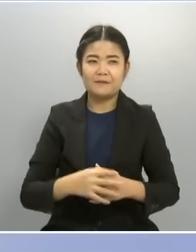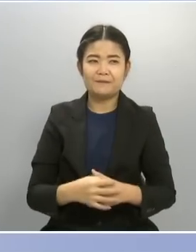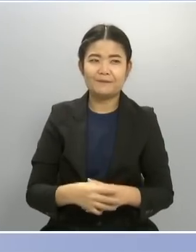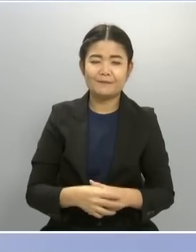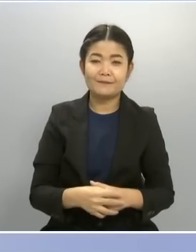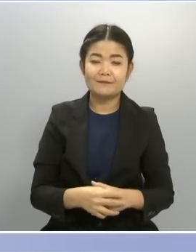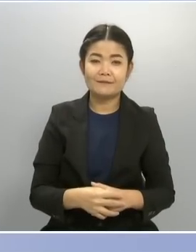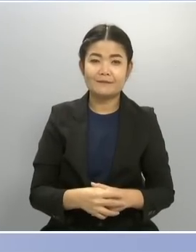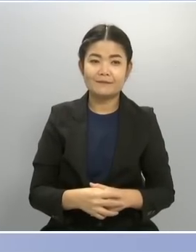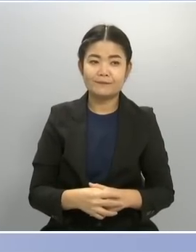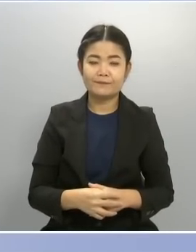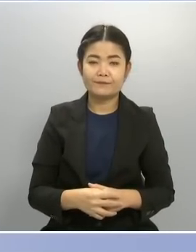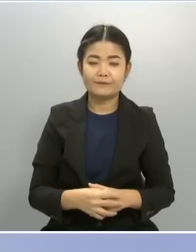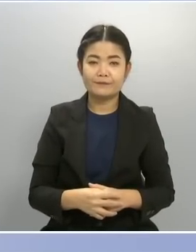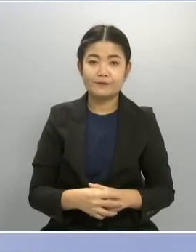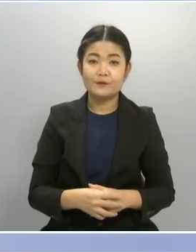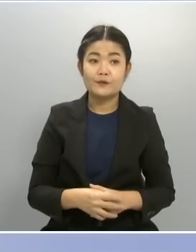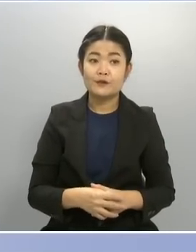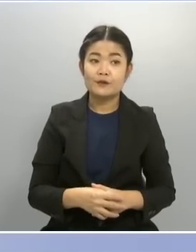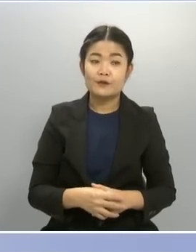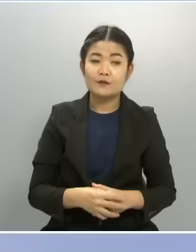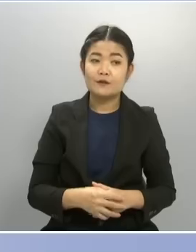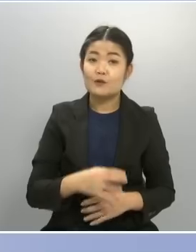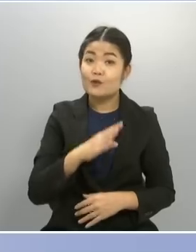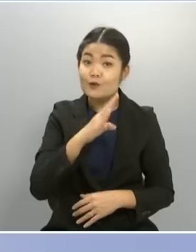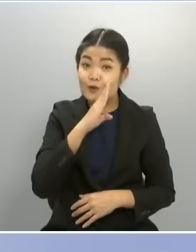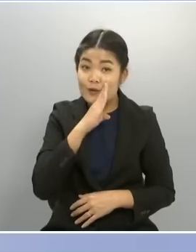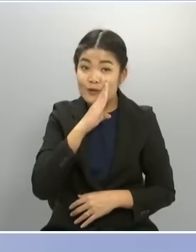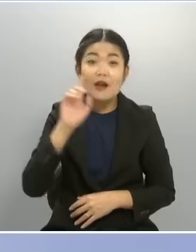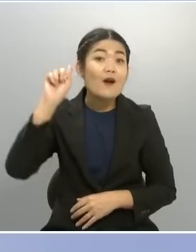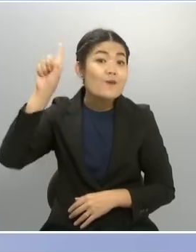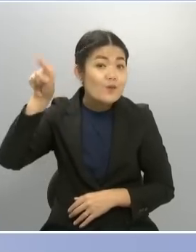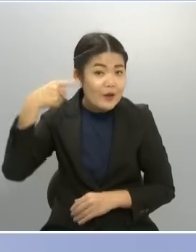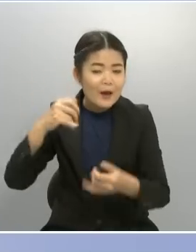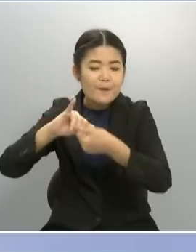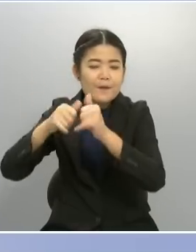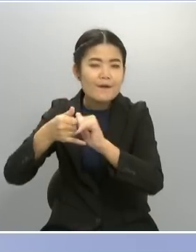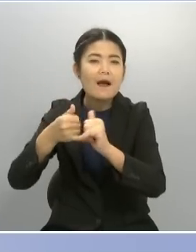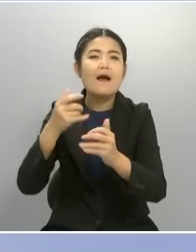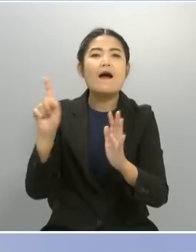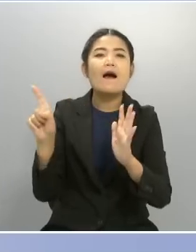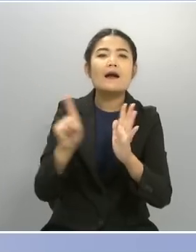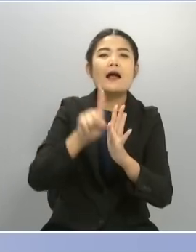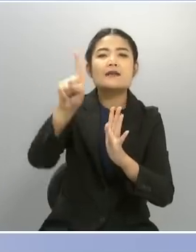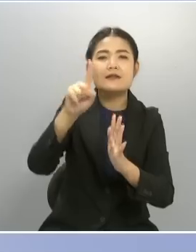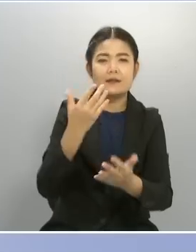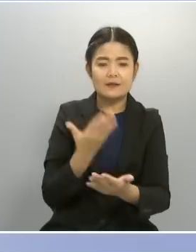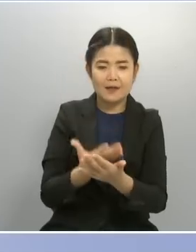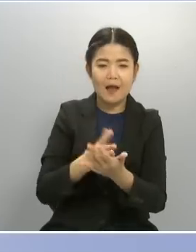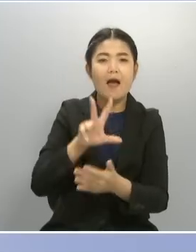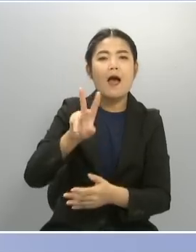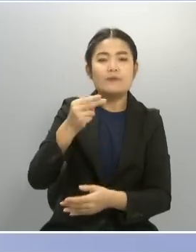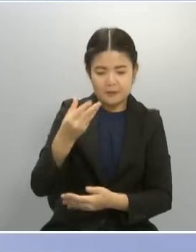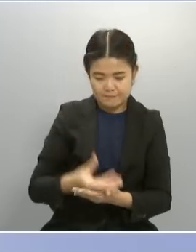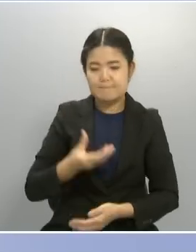ผู้ชมฮะถ้าได้นอนกับสาวคนนี้สักครั้งหนึ่งเงินห้าหมื่นก็พร้อมจะจ่ายนะคะแต่ว่านี่มันน่าเกลียดเกินไป